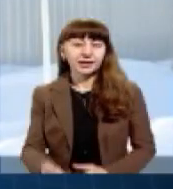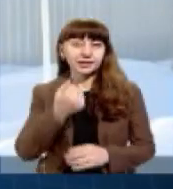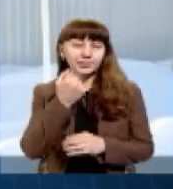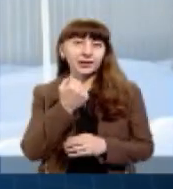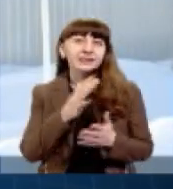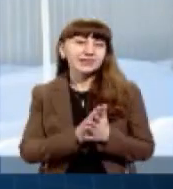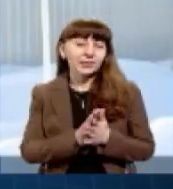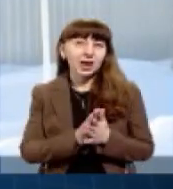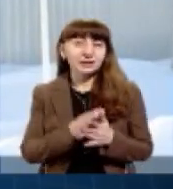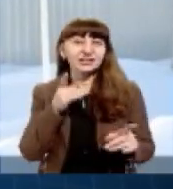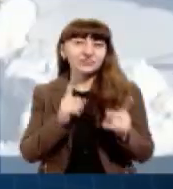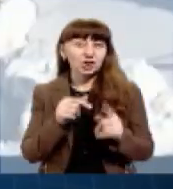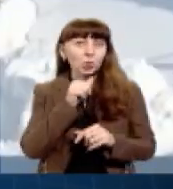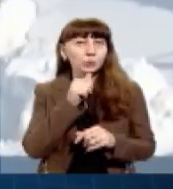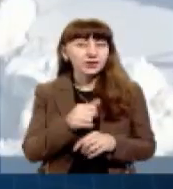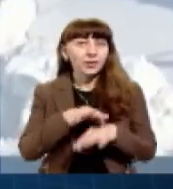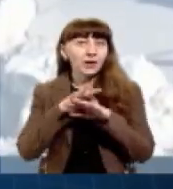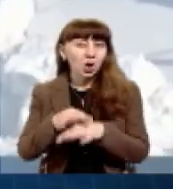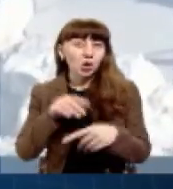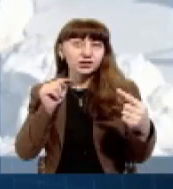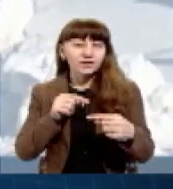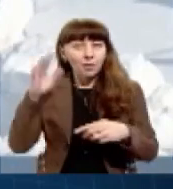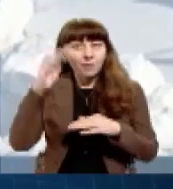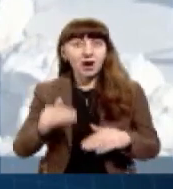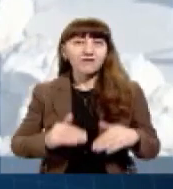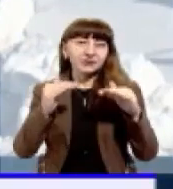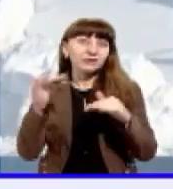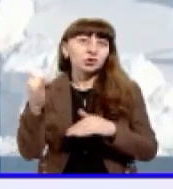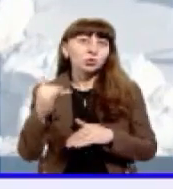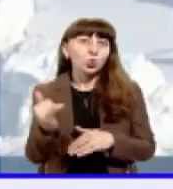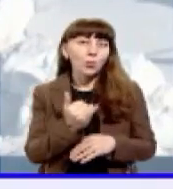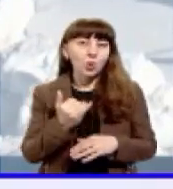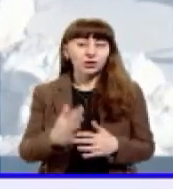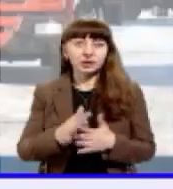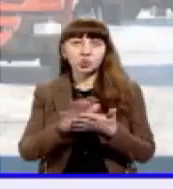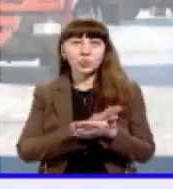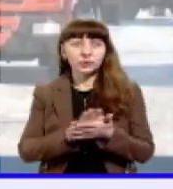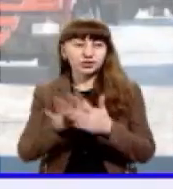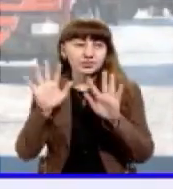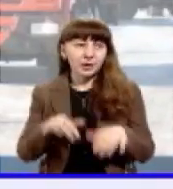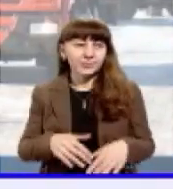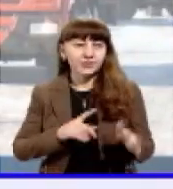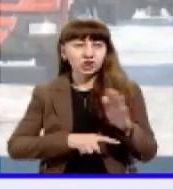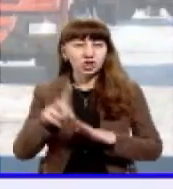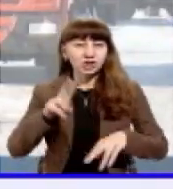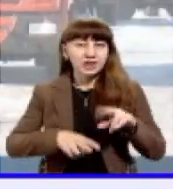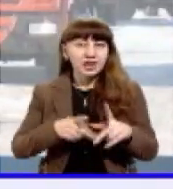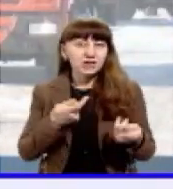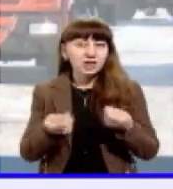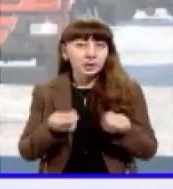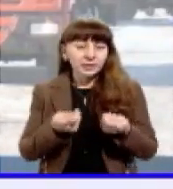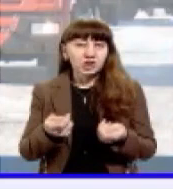Спасибо, коллеги. Да, действительно, в Кустанае проходит противопаводковый субботник. К уборке снега приступили подрядные